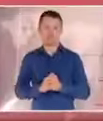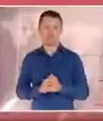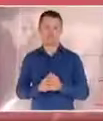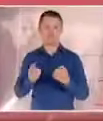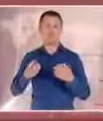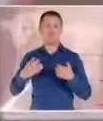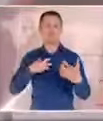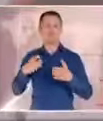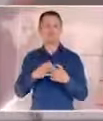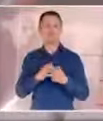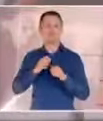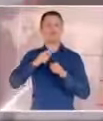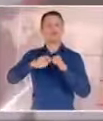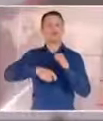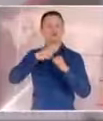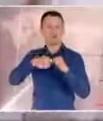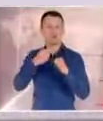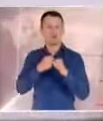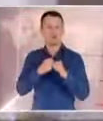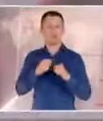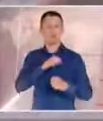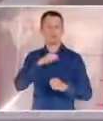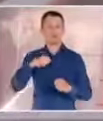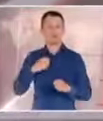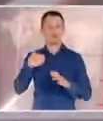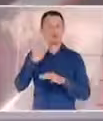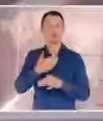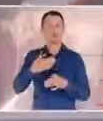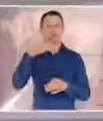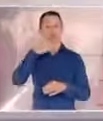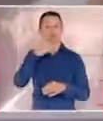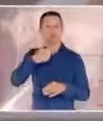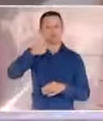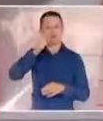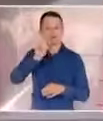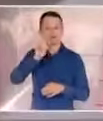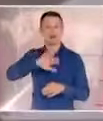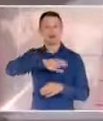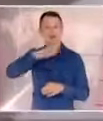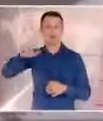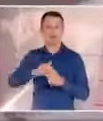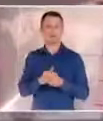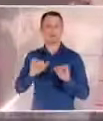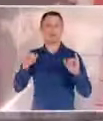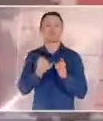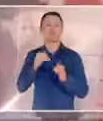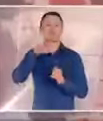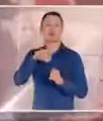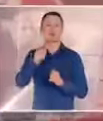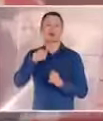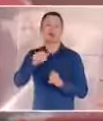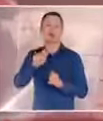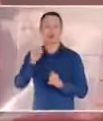Festivalul producătorilor de film independenți și-a decernat premiile seara trecută la Malul Mării. Ceremonia s-a desfășurat la Mangalia, iar